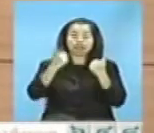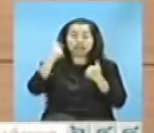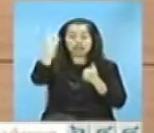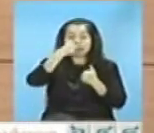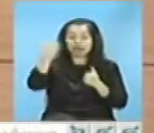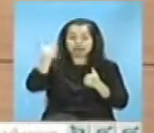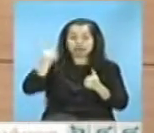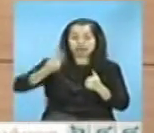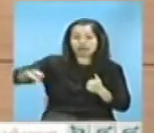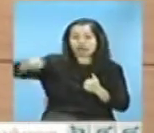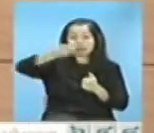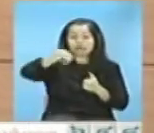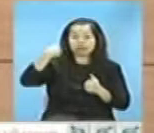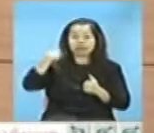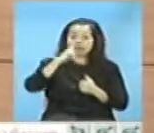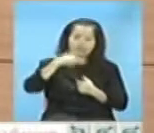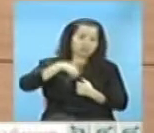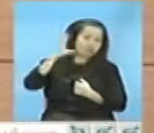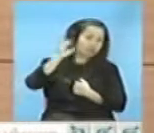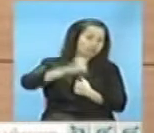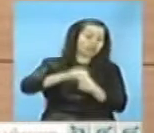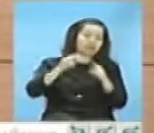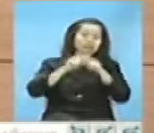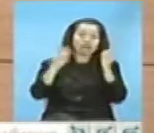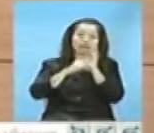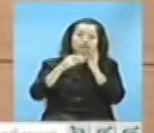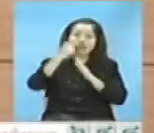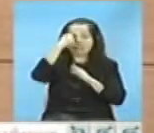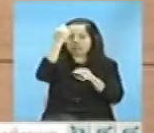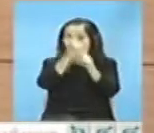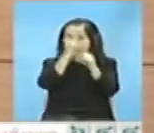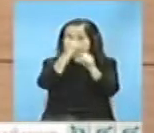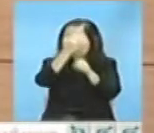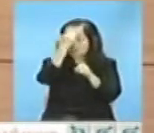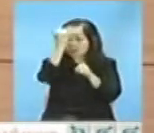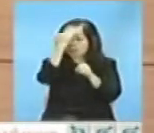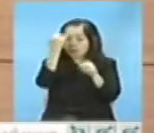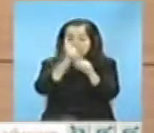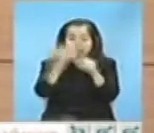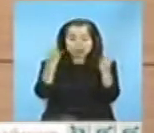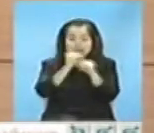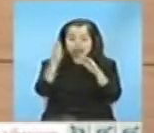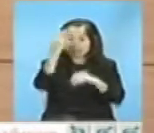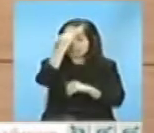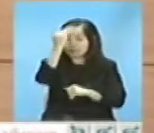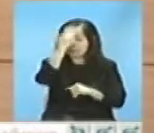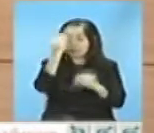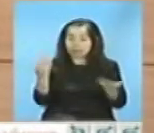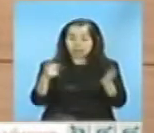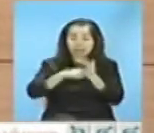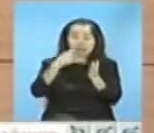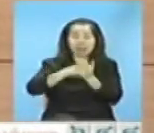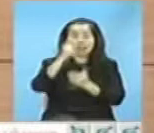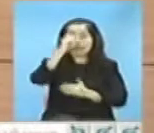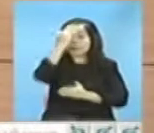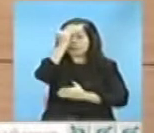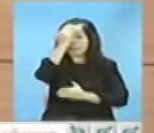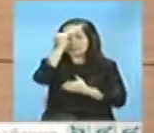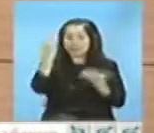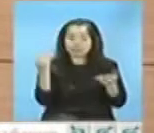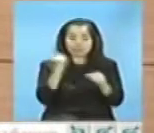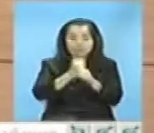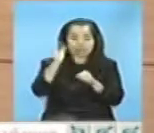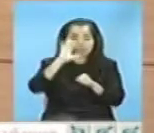านก็ได้พูดแล้วว่ามันคงไม่ใช่แต่ถามว่าทำไมล่ะเราหาเหตุผลให้กับตัวเองได้ไหมว่าทำไมเราไม่ทำในสิ่ง